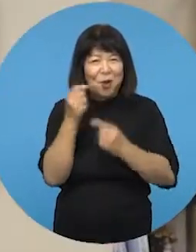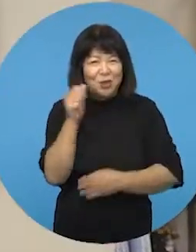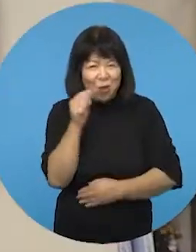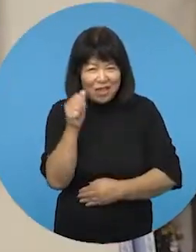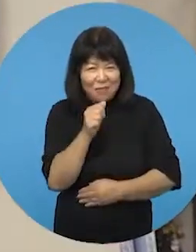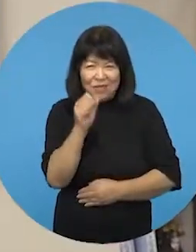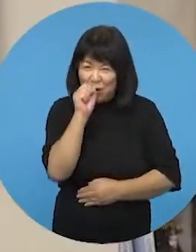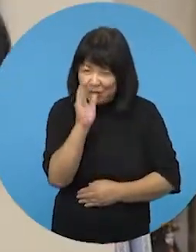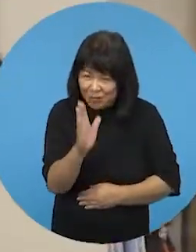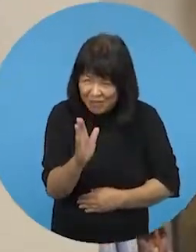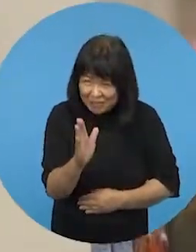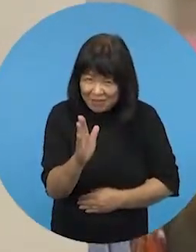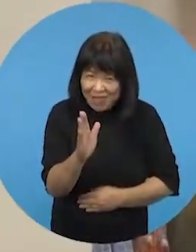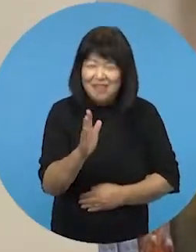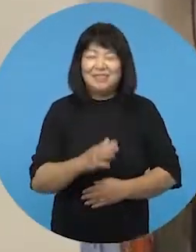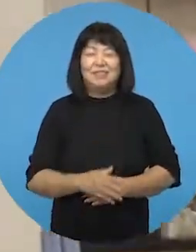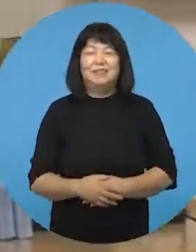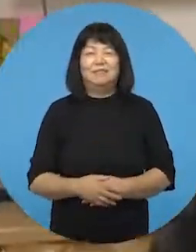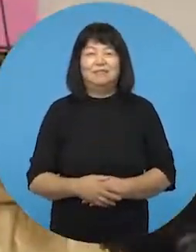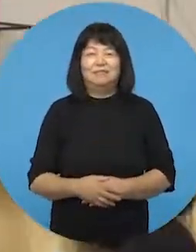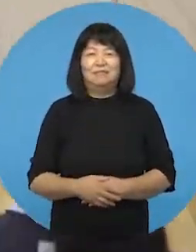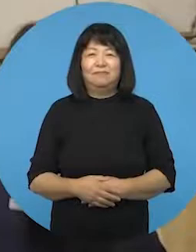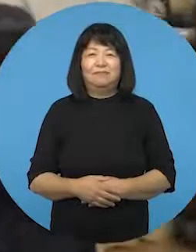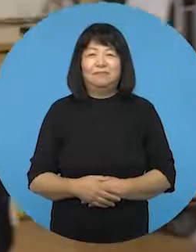今日中学生の職場体